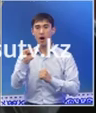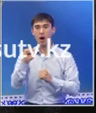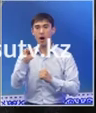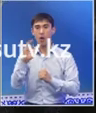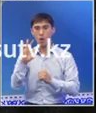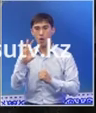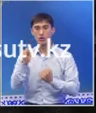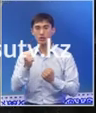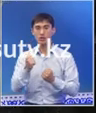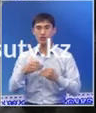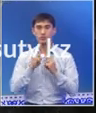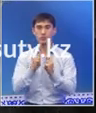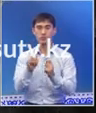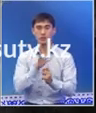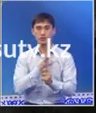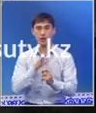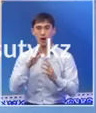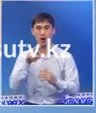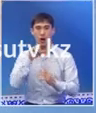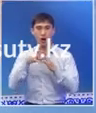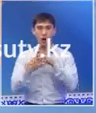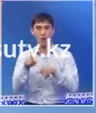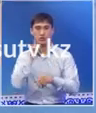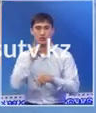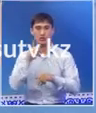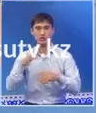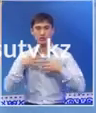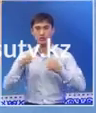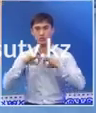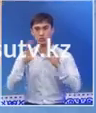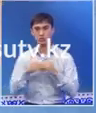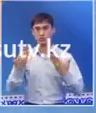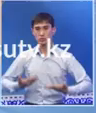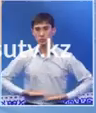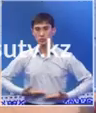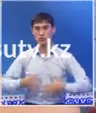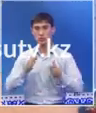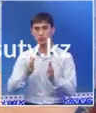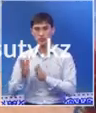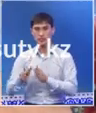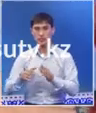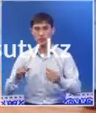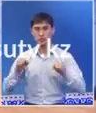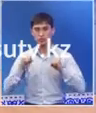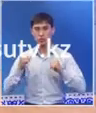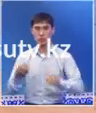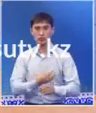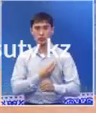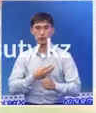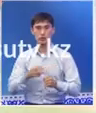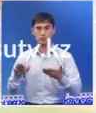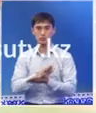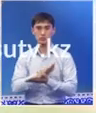етті. Әмбебап алаң ауыл жастарының салауатты өмір салтын ұстанып, қалаған спорт түрімен емін-еркін айналысуына зор мүмкіндік